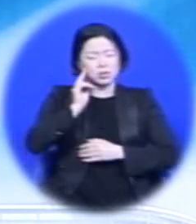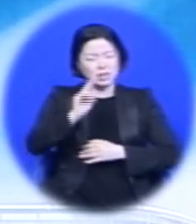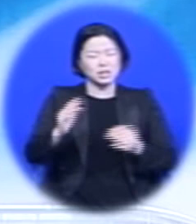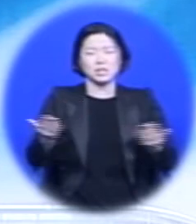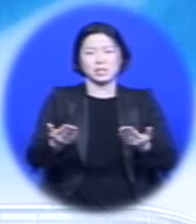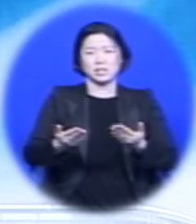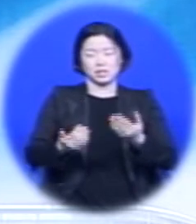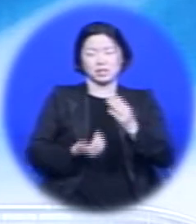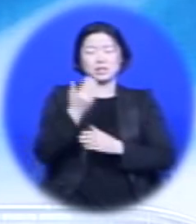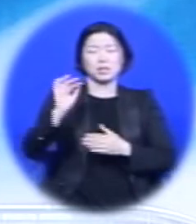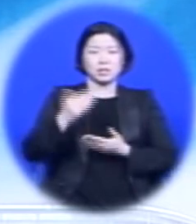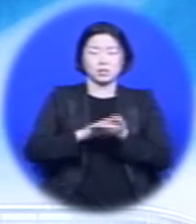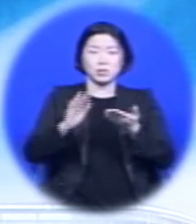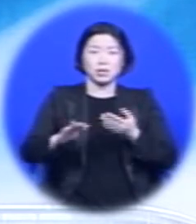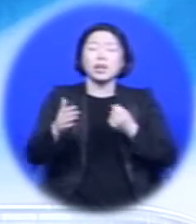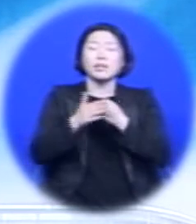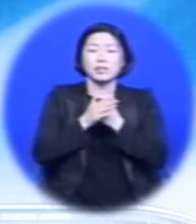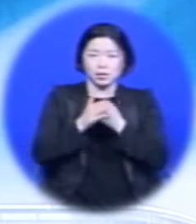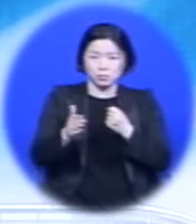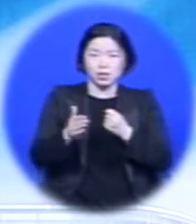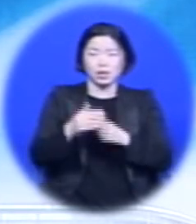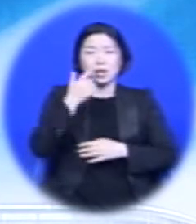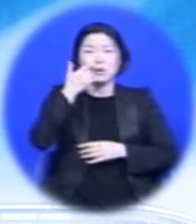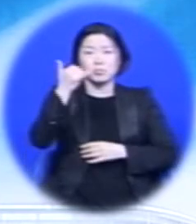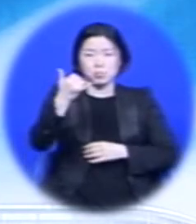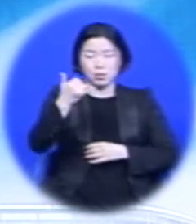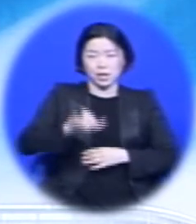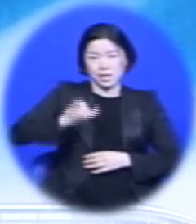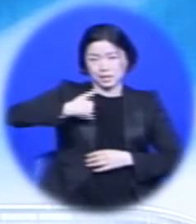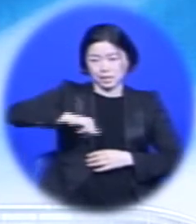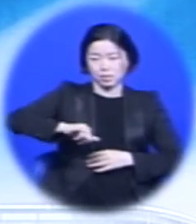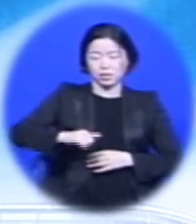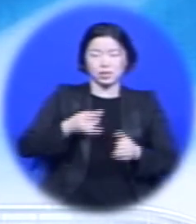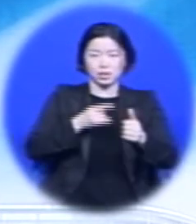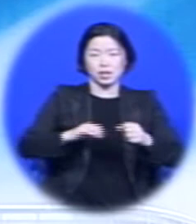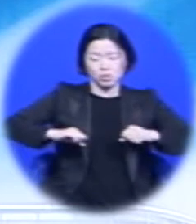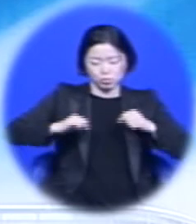벌어집니다. 그러니까 부모가 자녀에게 순종해야 됩니다.